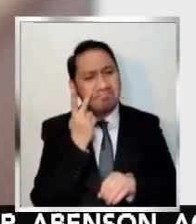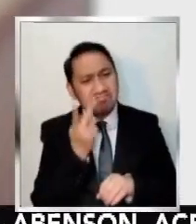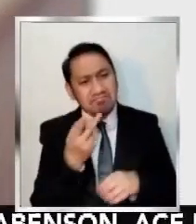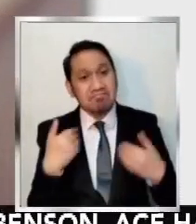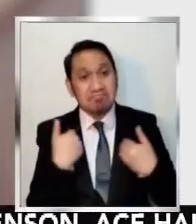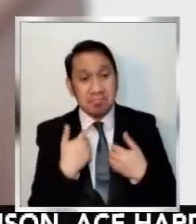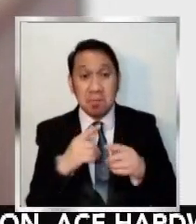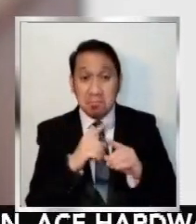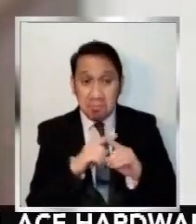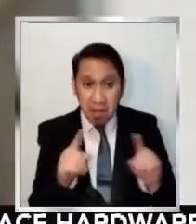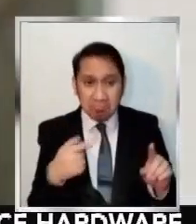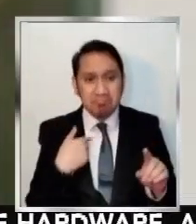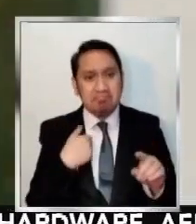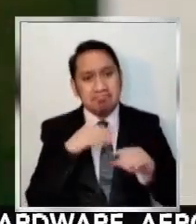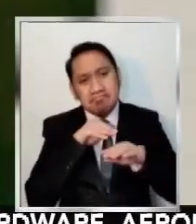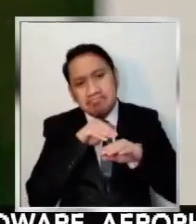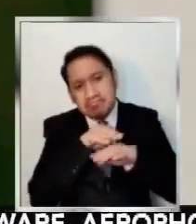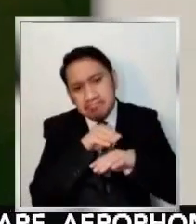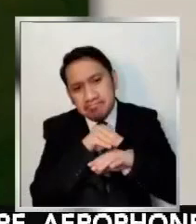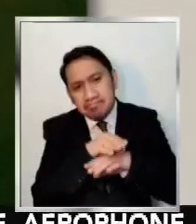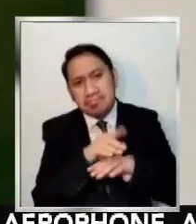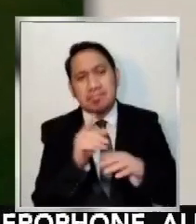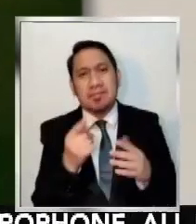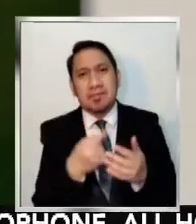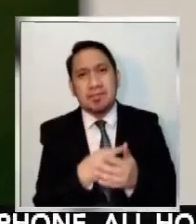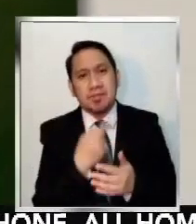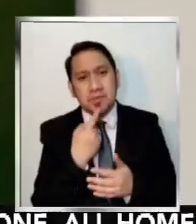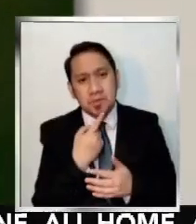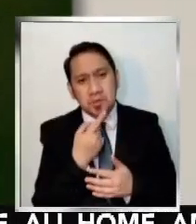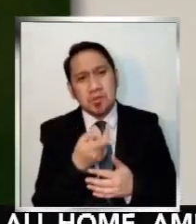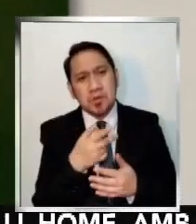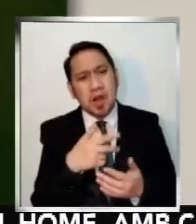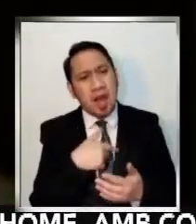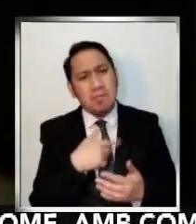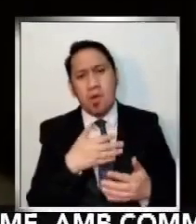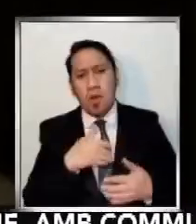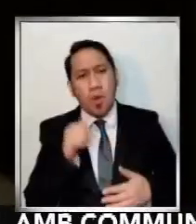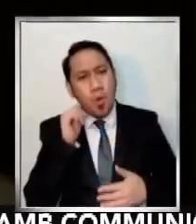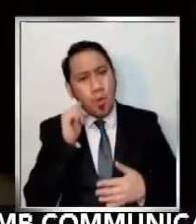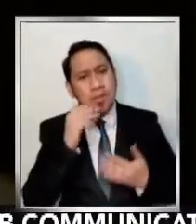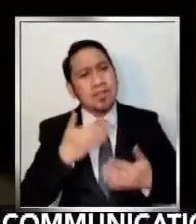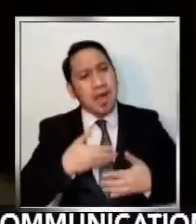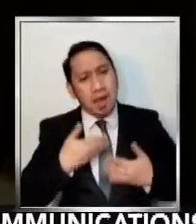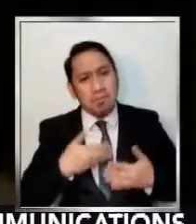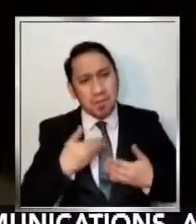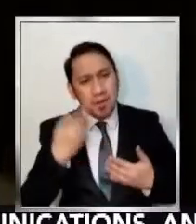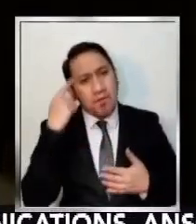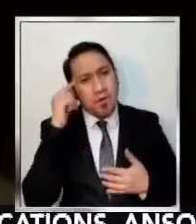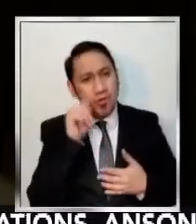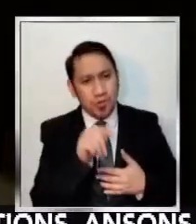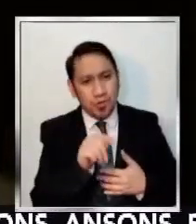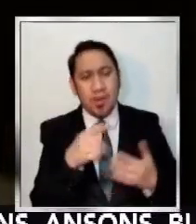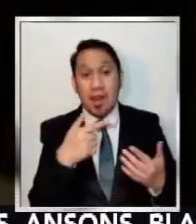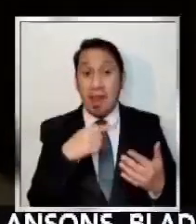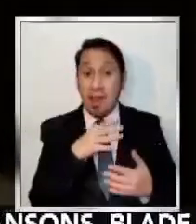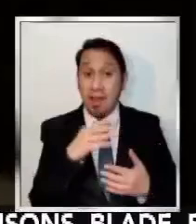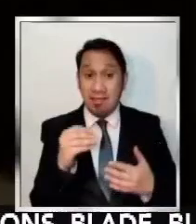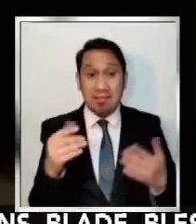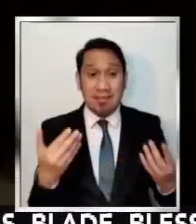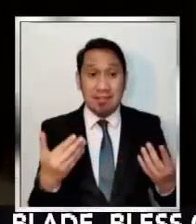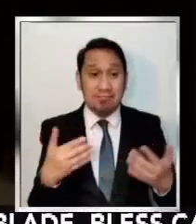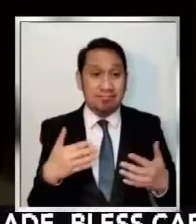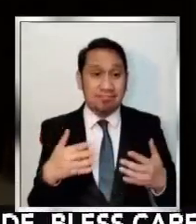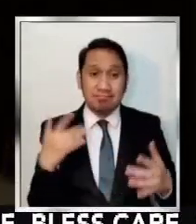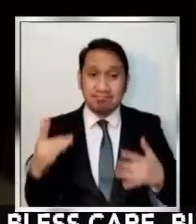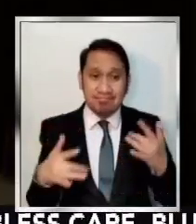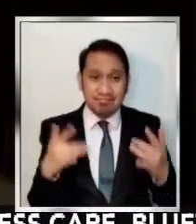kanya, we're very, very proud of her. And ako mismo, I'm excited for everyone